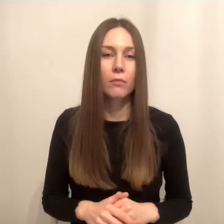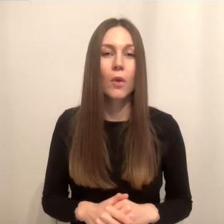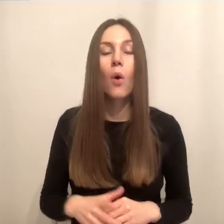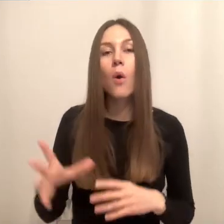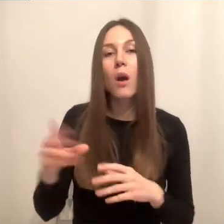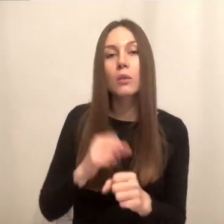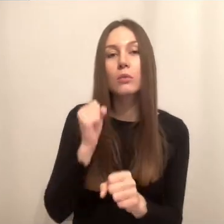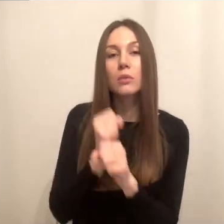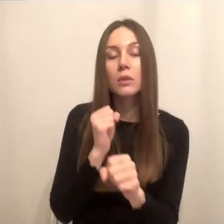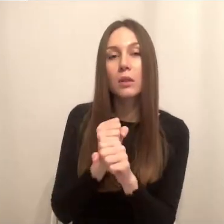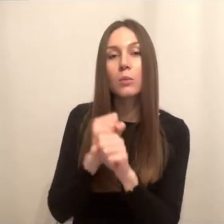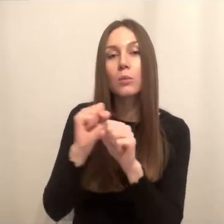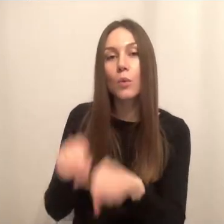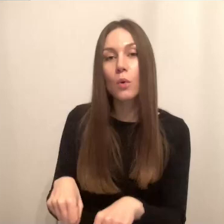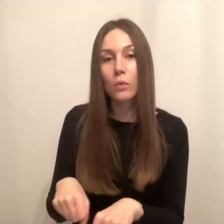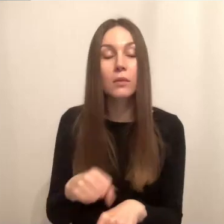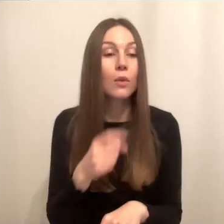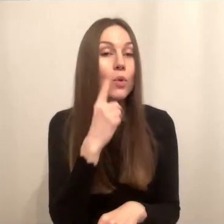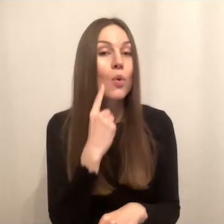tai tikriausiai